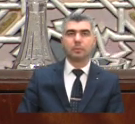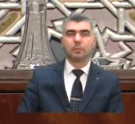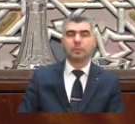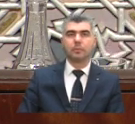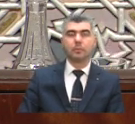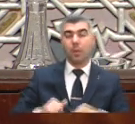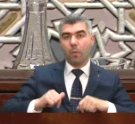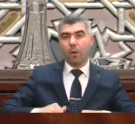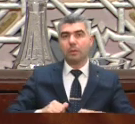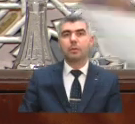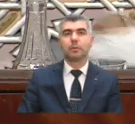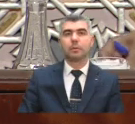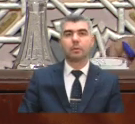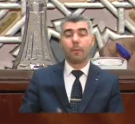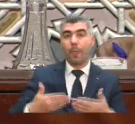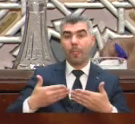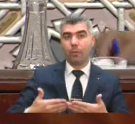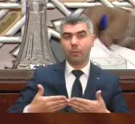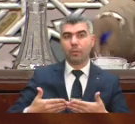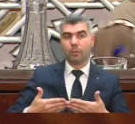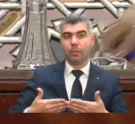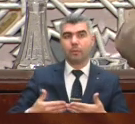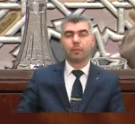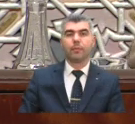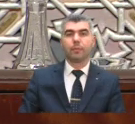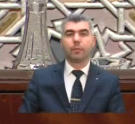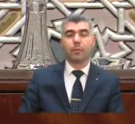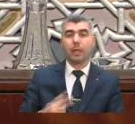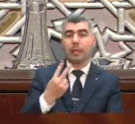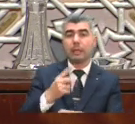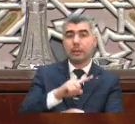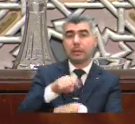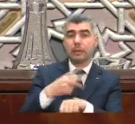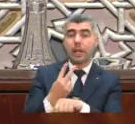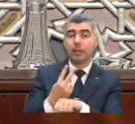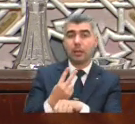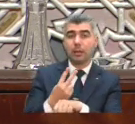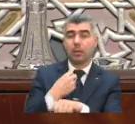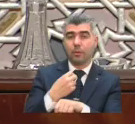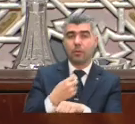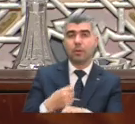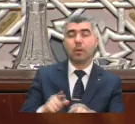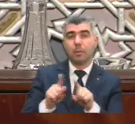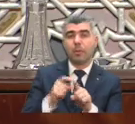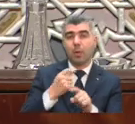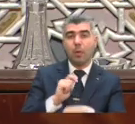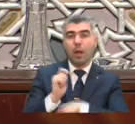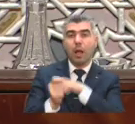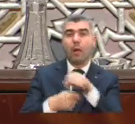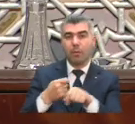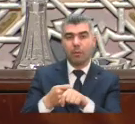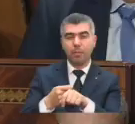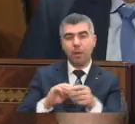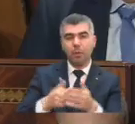سيد الوزير المحترم، اليوم هذه ساعتين نحن كنتكلموا البرلمان كيتكلم على العالم القروي، لأن